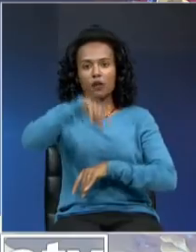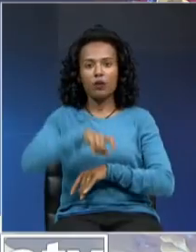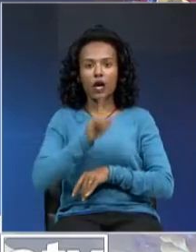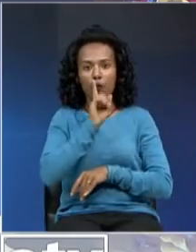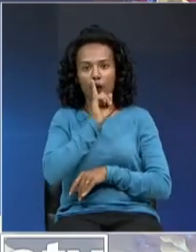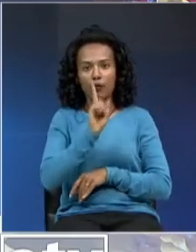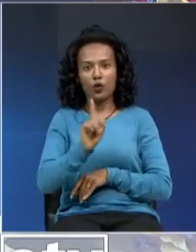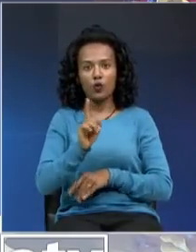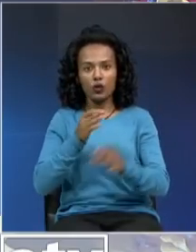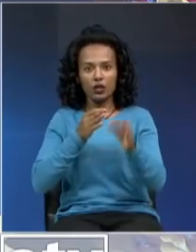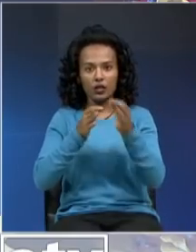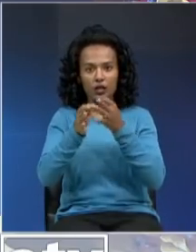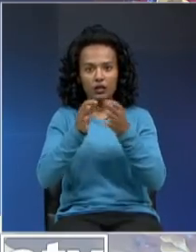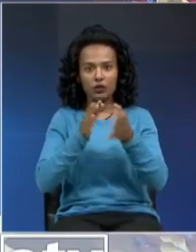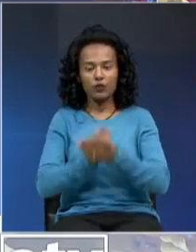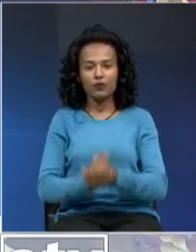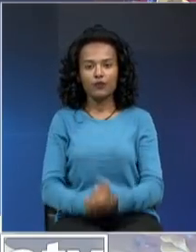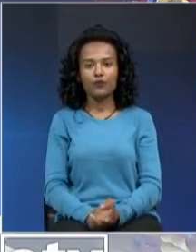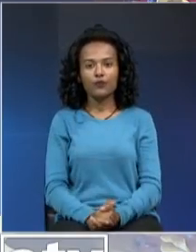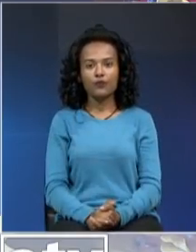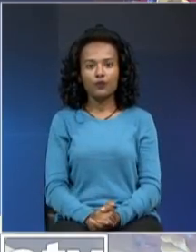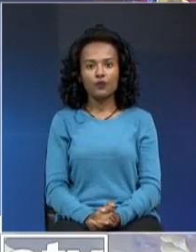እንደሚገባም ነው የተገለጸው።